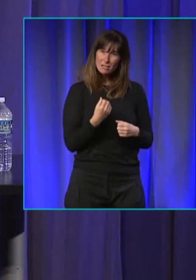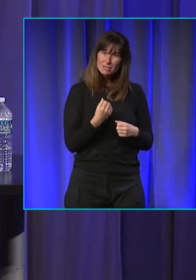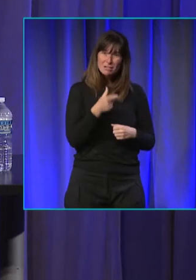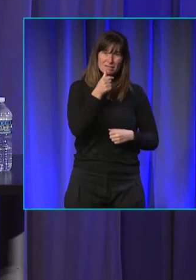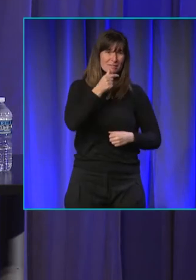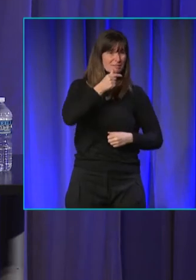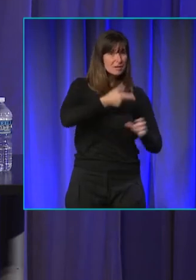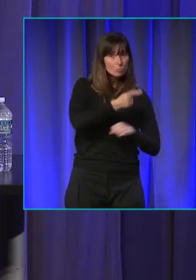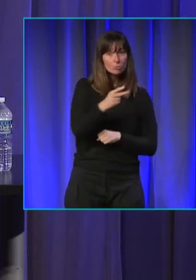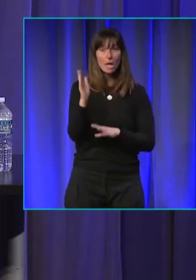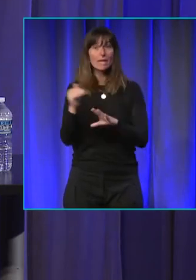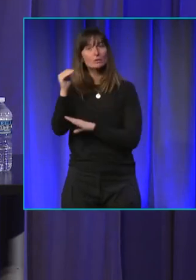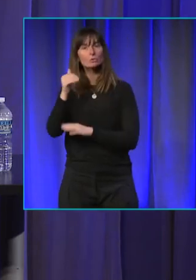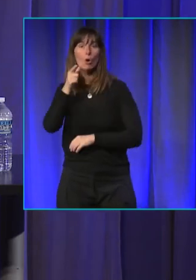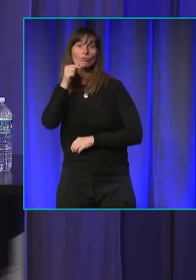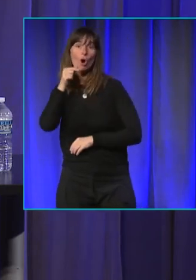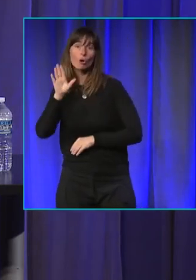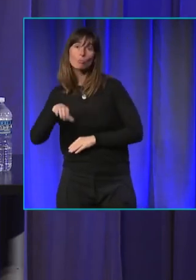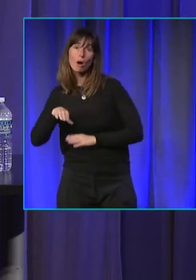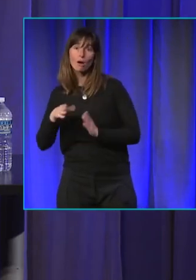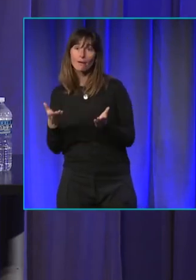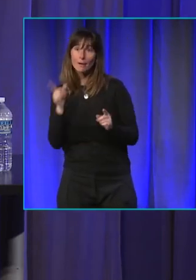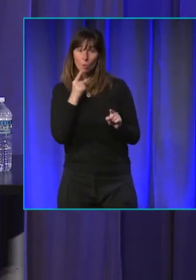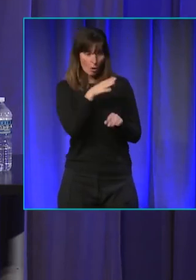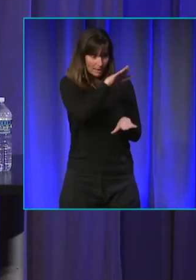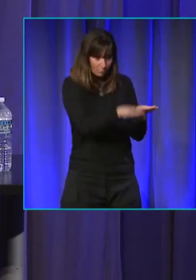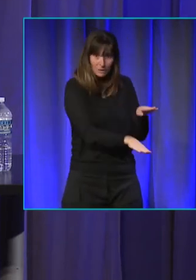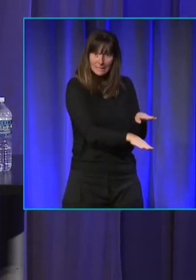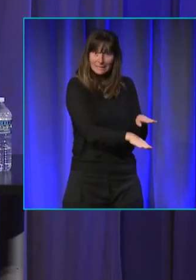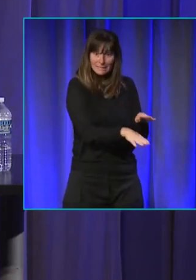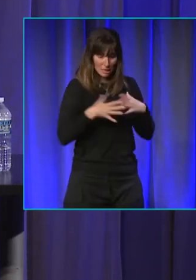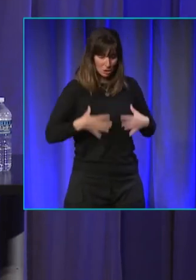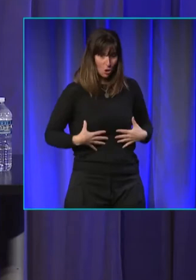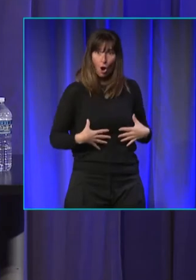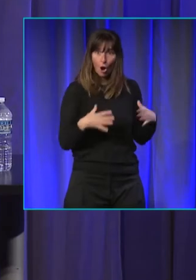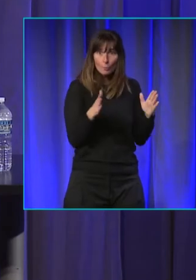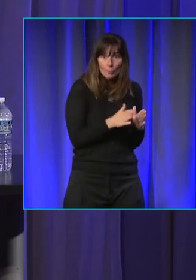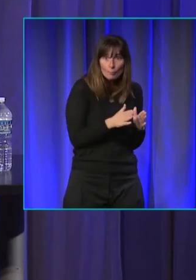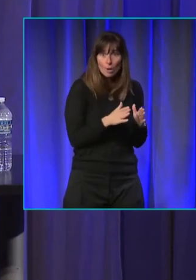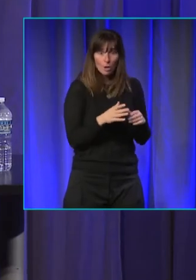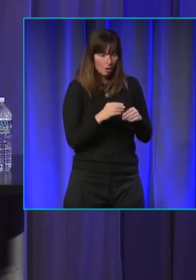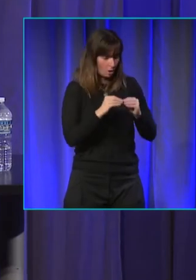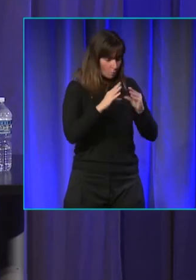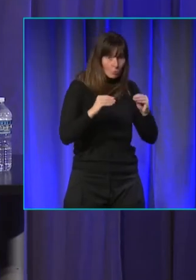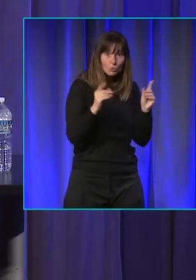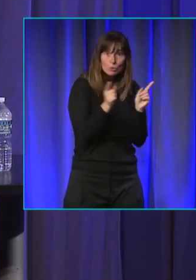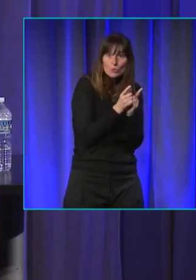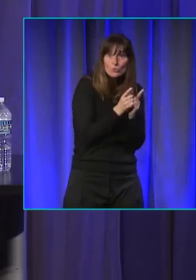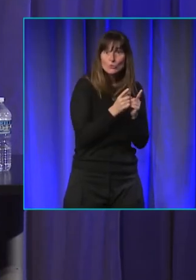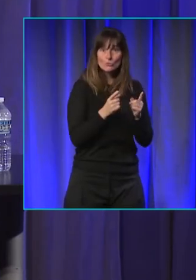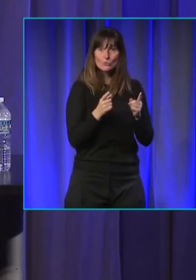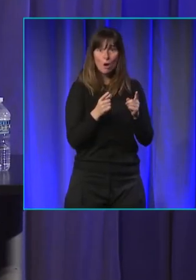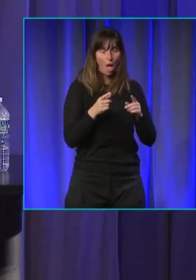l'adulte. Étant plus petit, ayant des dimensions corporelles beaucoup plus petites, des segments plus courts, étant moins